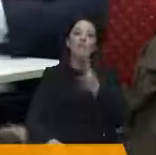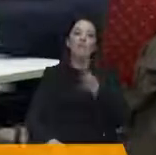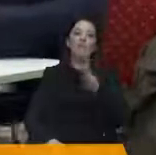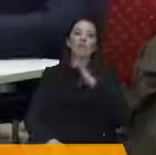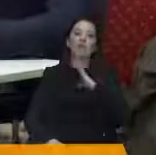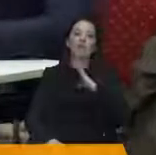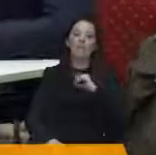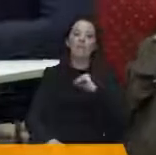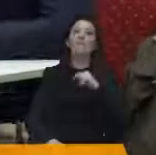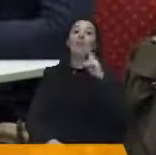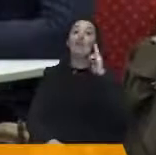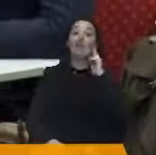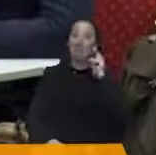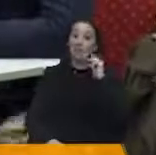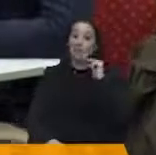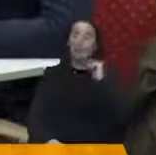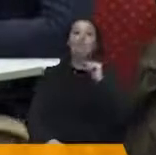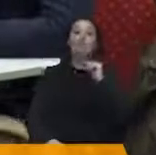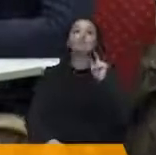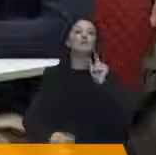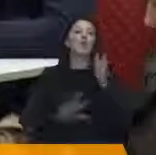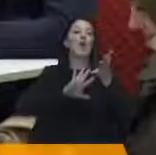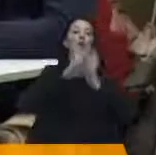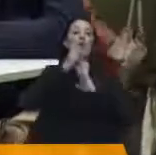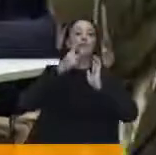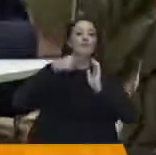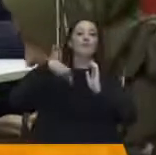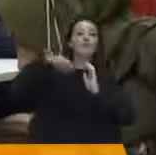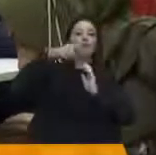Efendim, çayıra